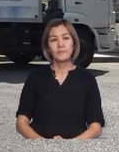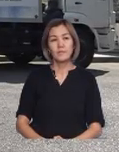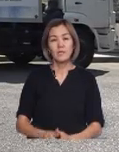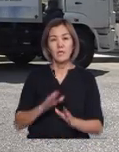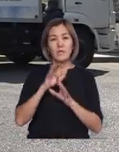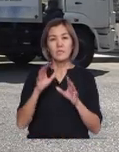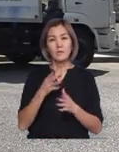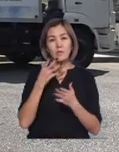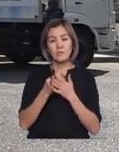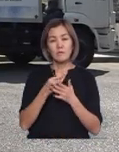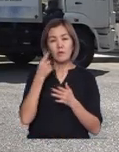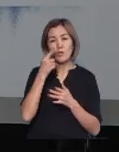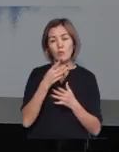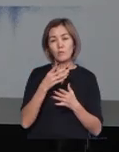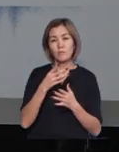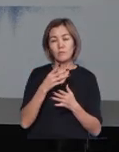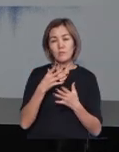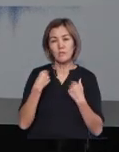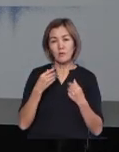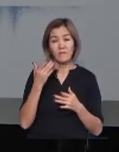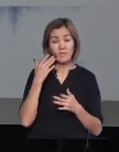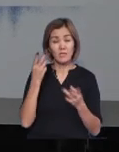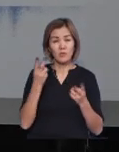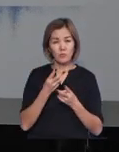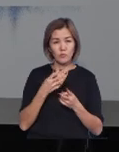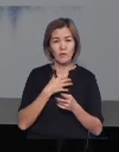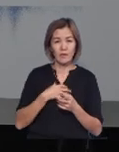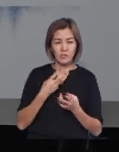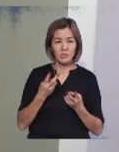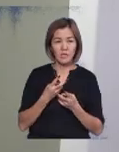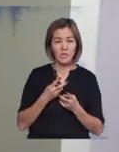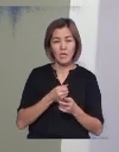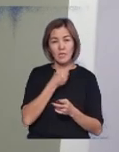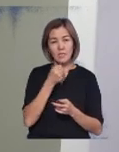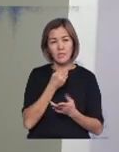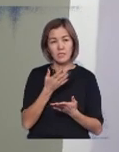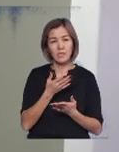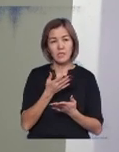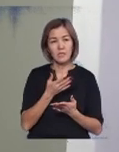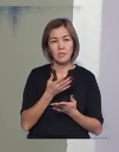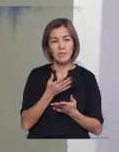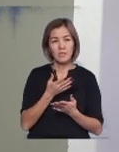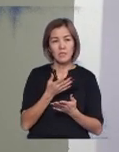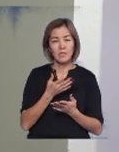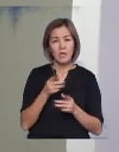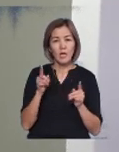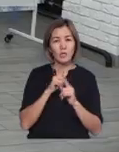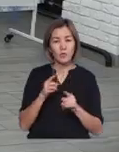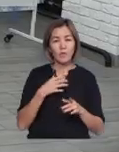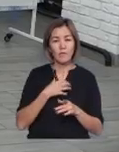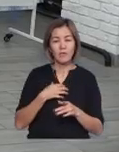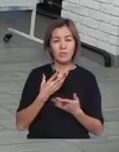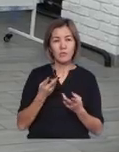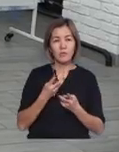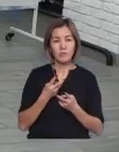Заботиться о своем здоровье нужно в любом возрасте. Для представителей старшего поколения это непреложная истина и вовсе имеет особо важное